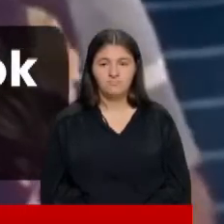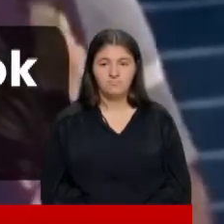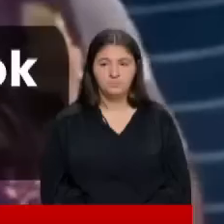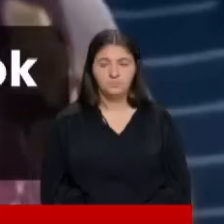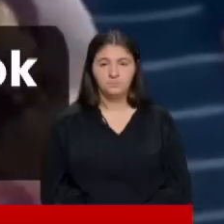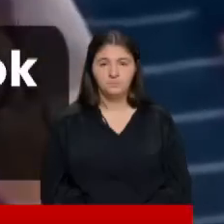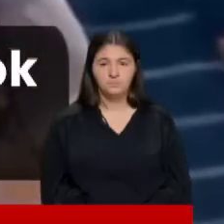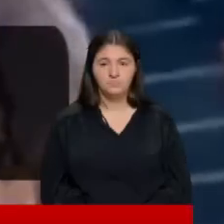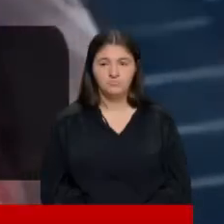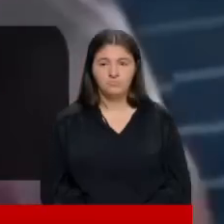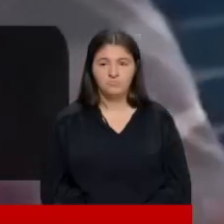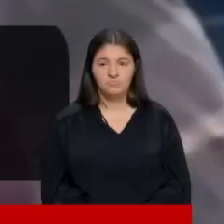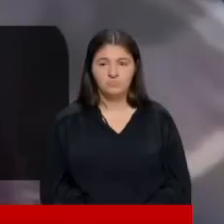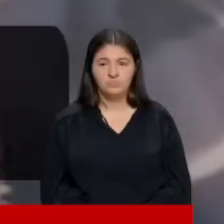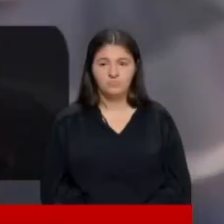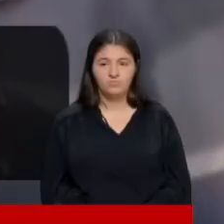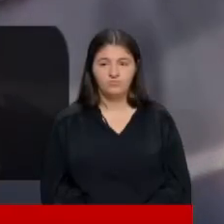Peki pazar pazartesi